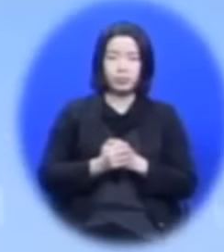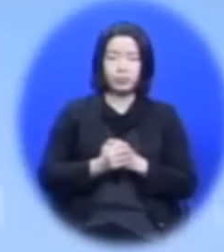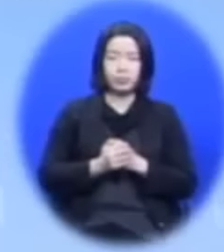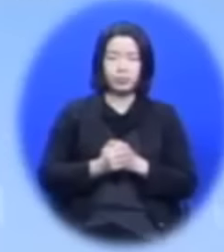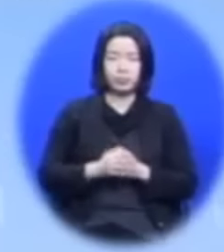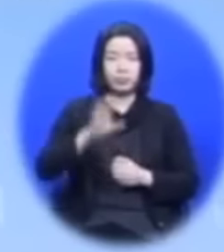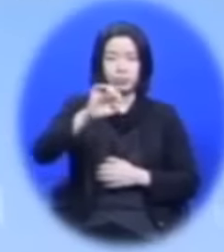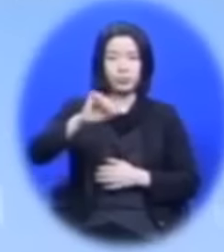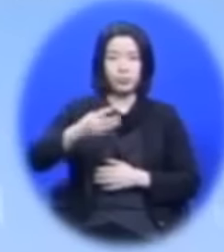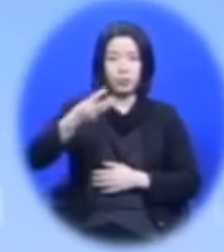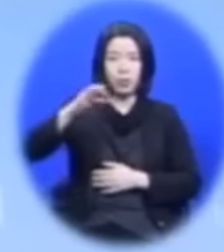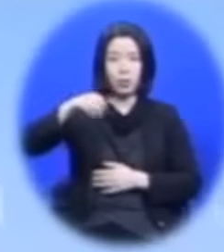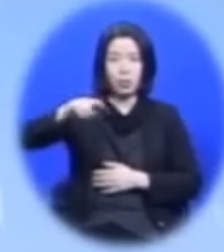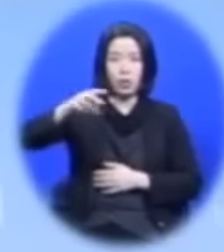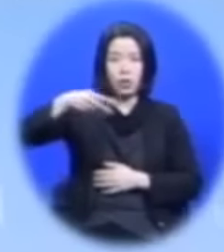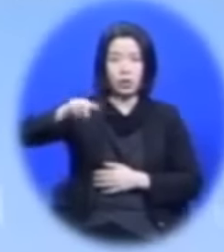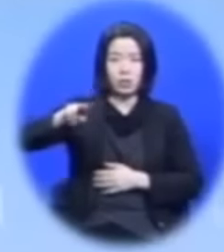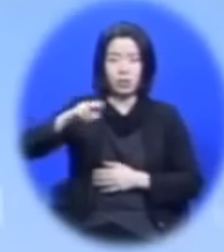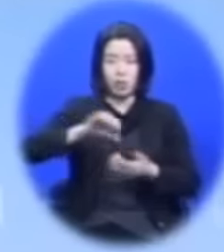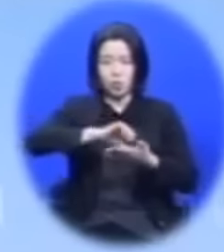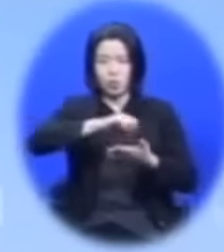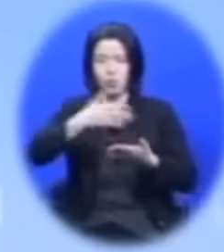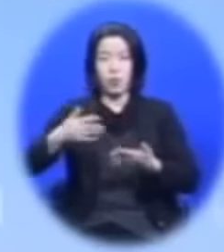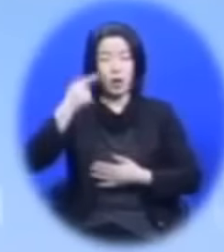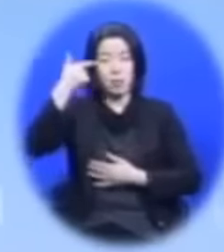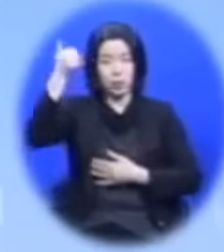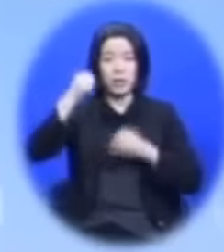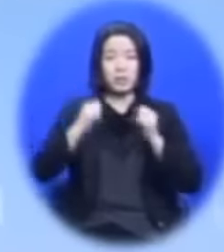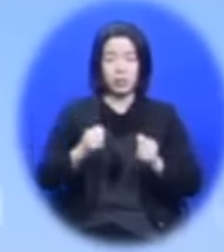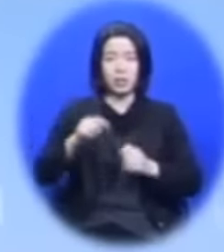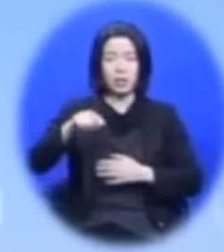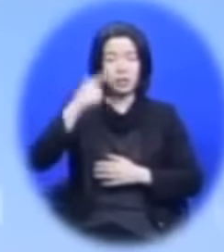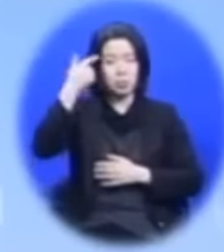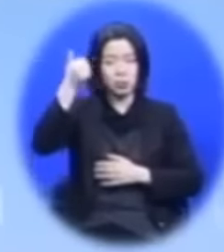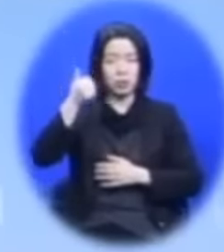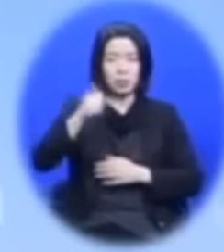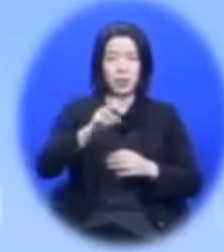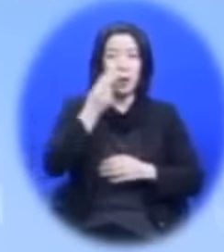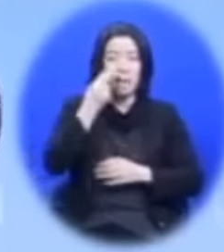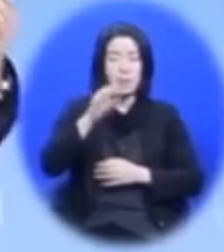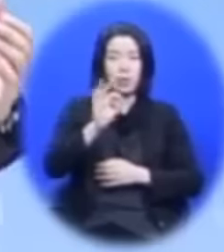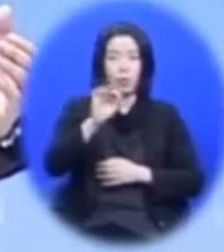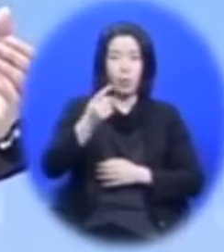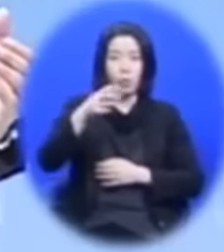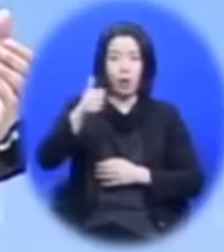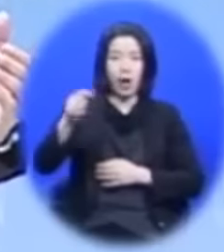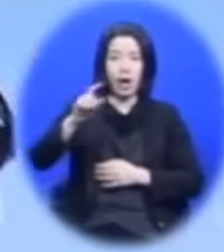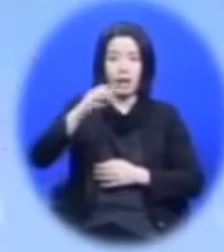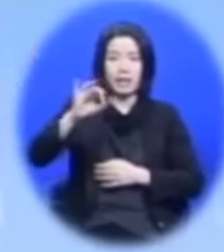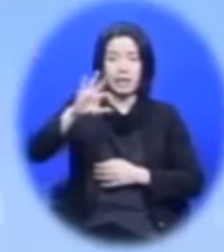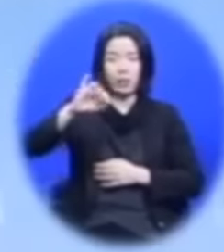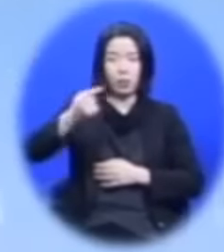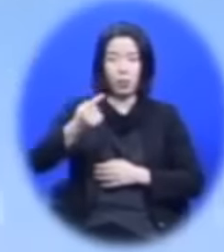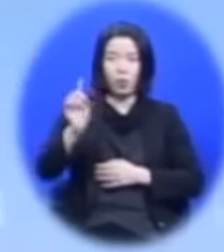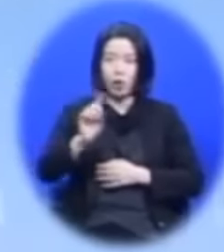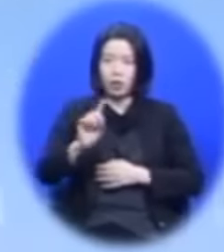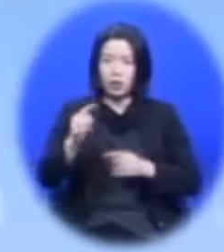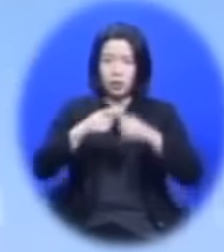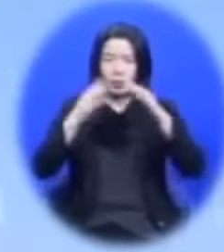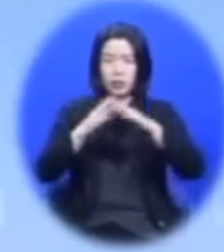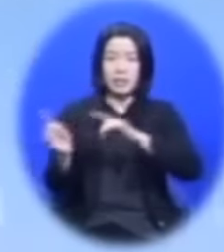폴 워셔라고 하는 유명한 목사님이 계시죠. 그 목사님이 미국 오하이오주에 있는 어느 집회에서 설교를